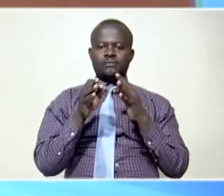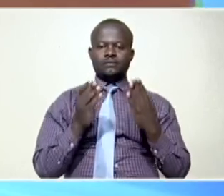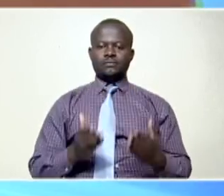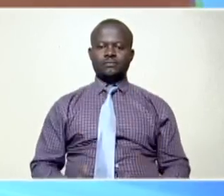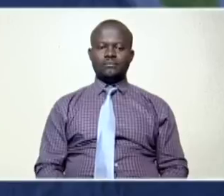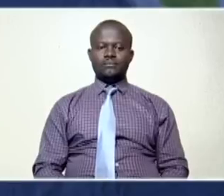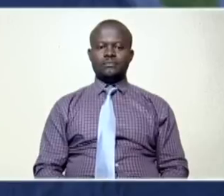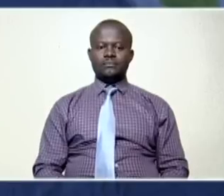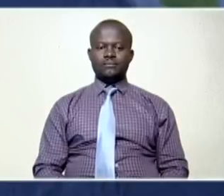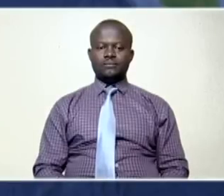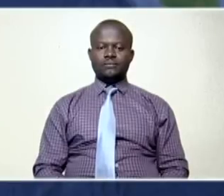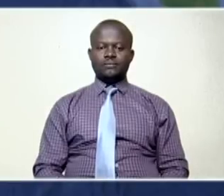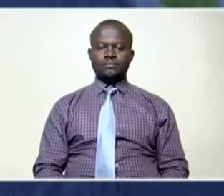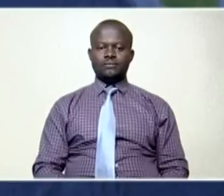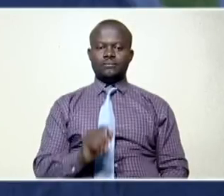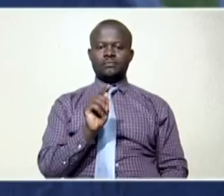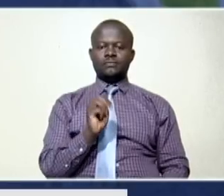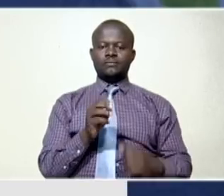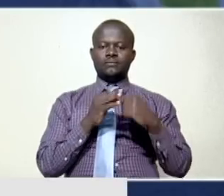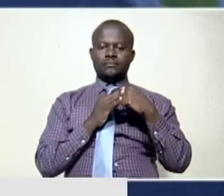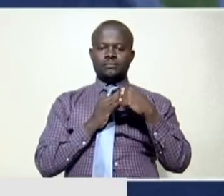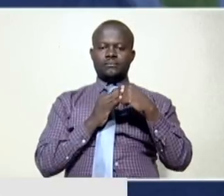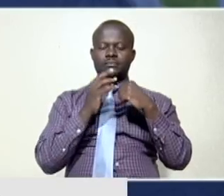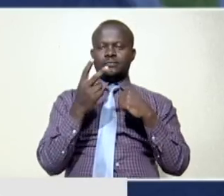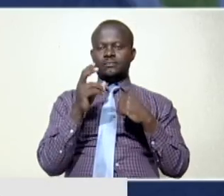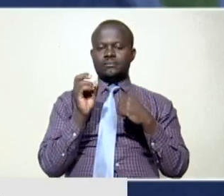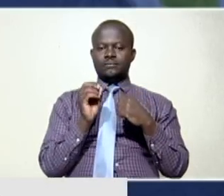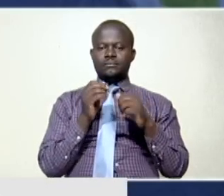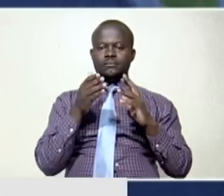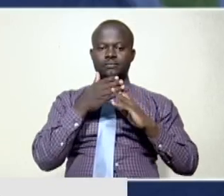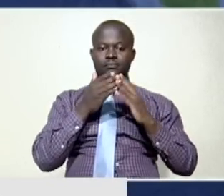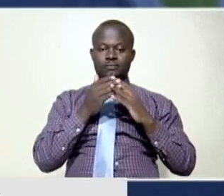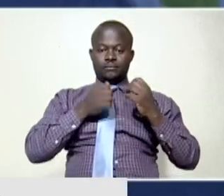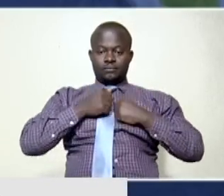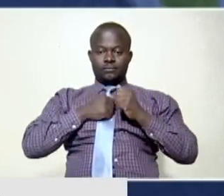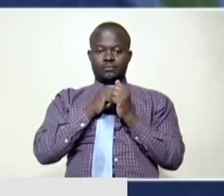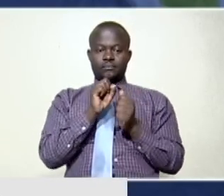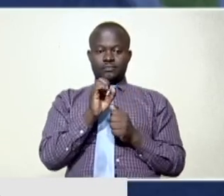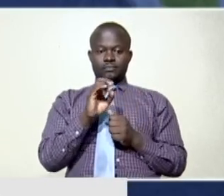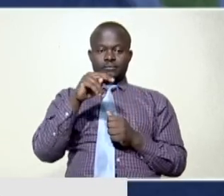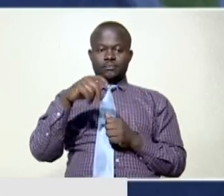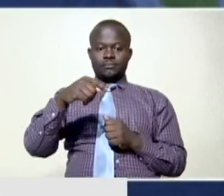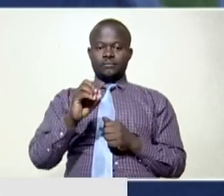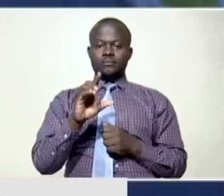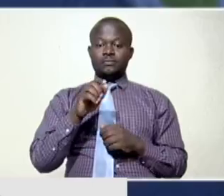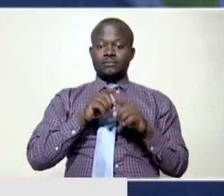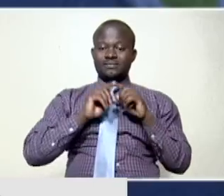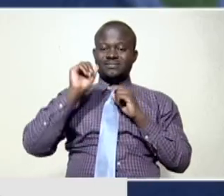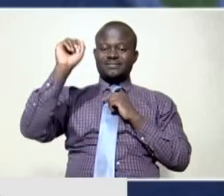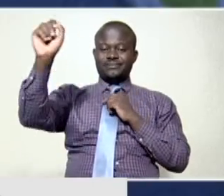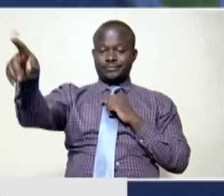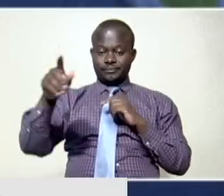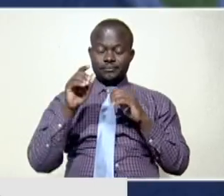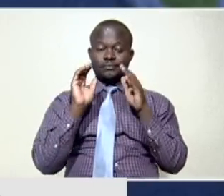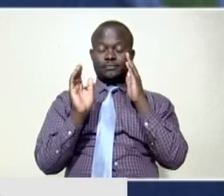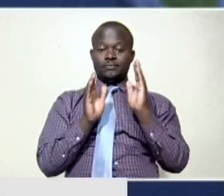Adams. Ibirometero bisaga 8,200 nibyo biri hagati ya Singapore n'u Rwanda. Ni intera yumvikana ko ari ndende urebye